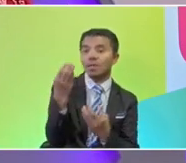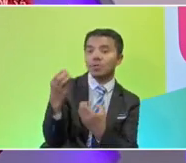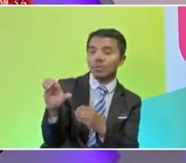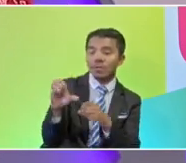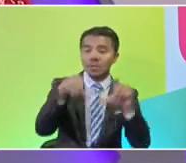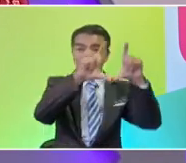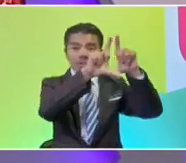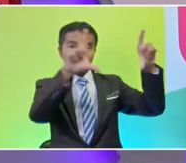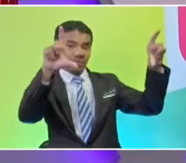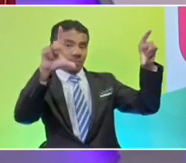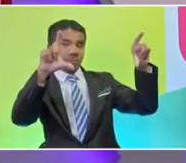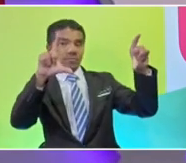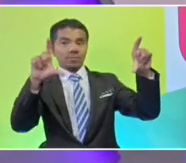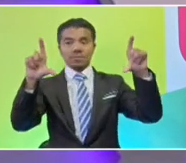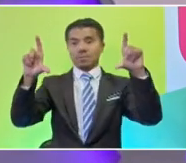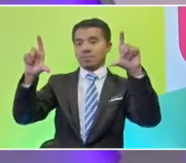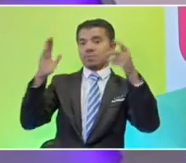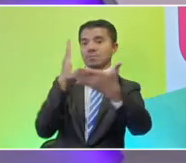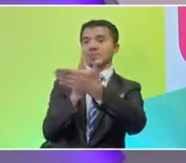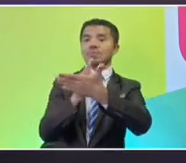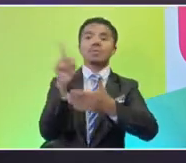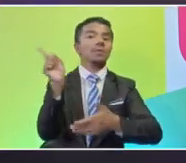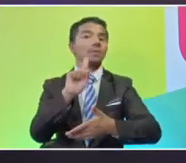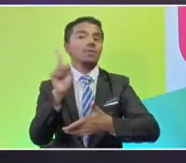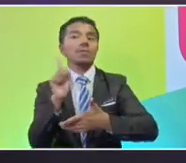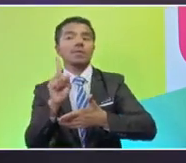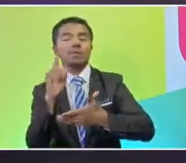ini di bagian bunga